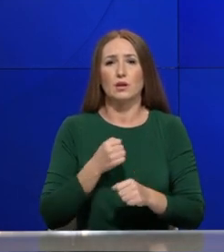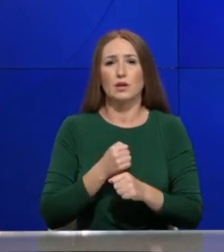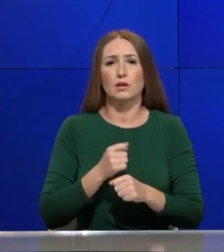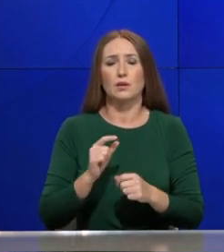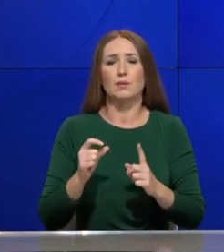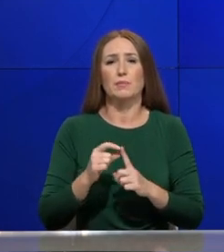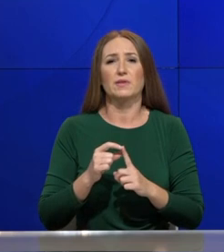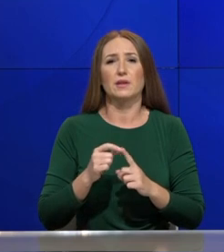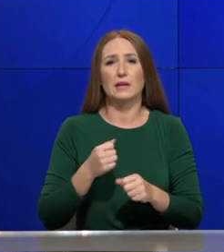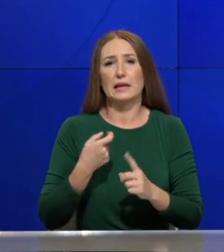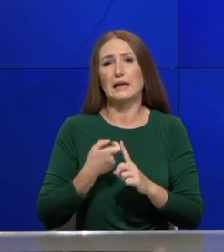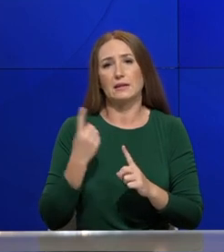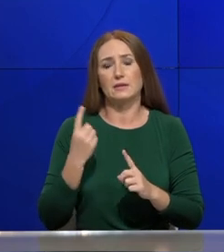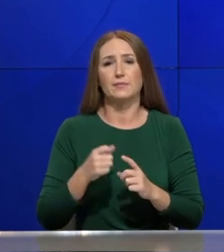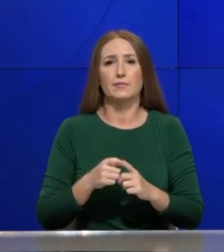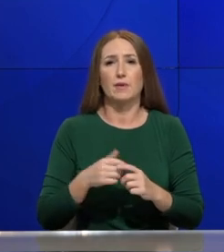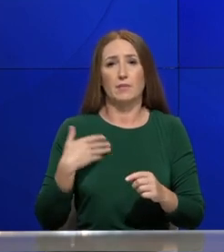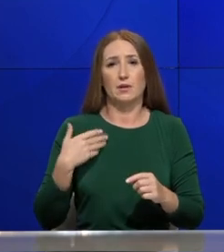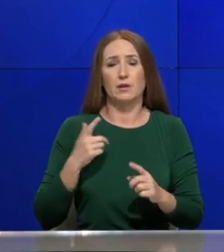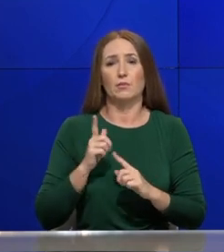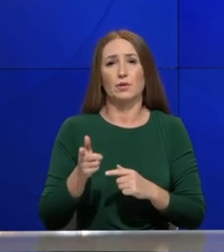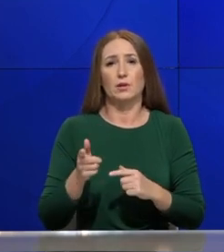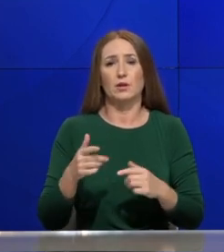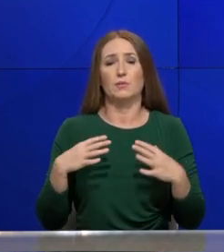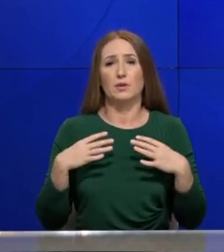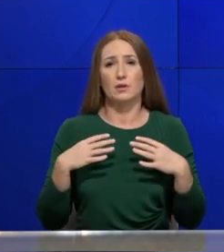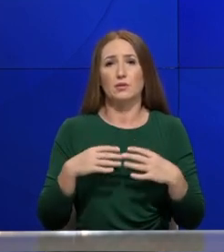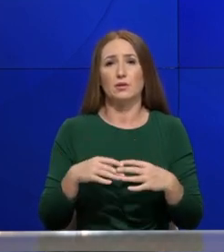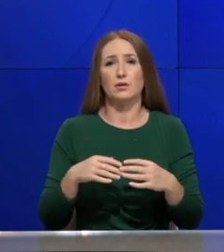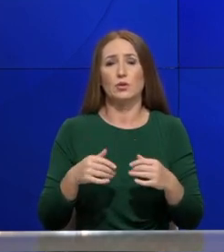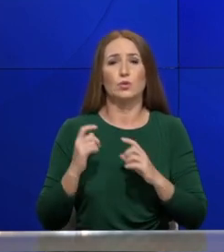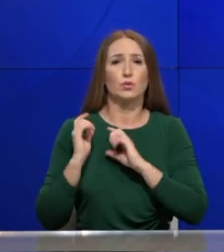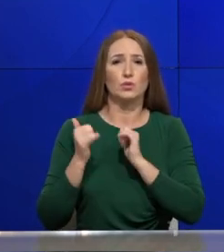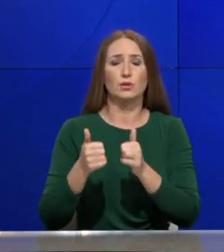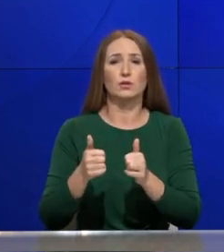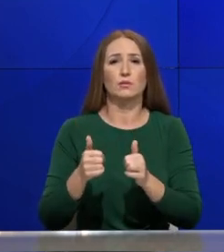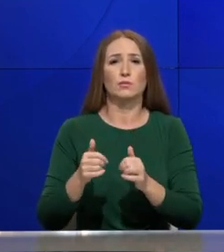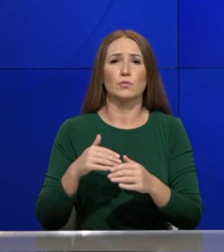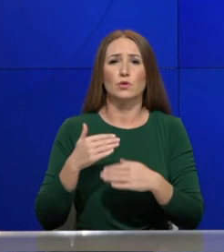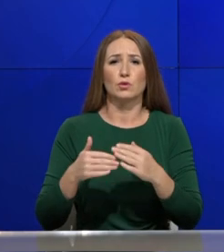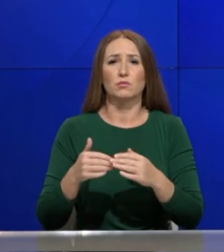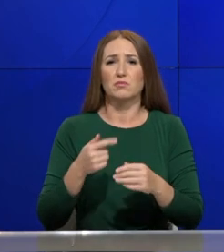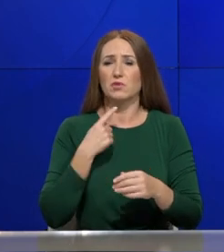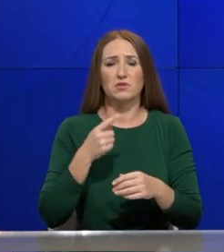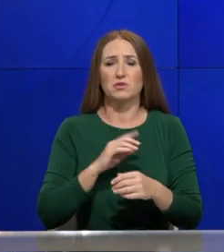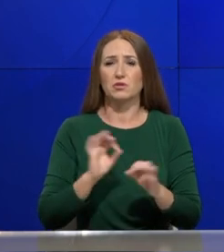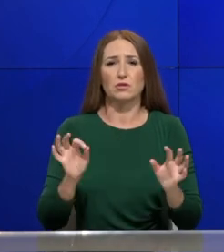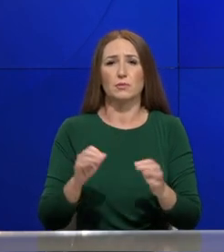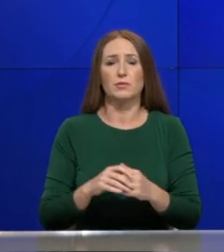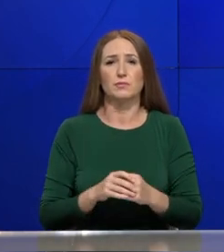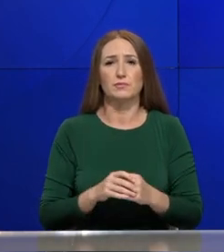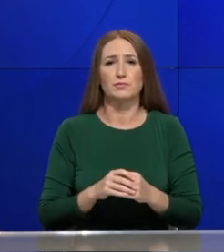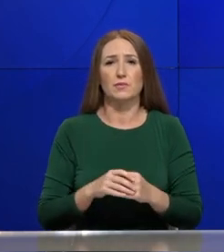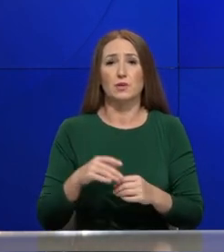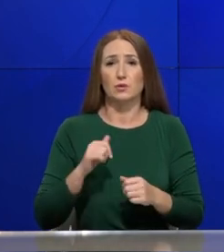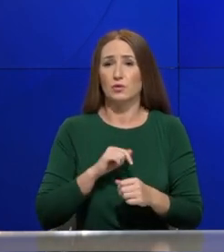privrednika. Mladi, boračka populacija, penzioneri, turizam i mnoge druge oblasti se skoro i ne spominju.